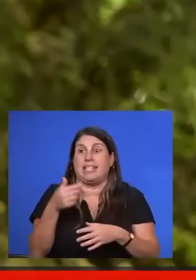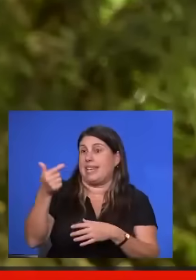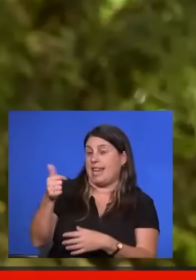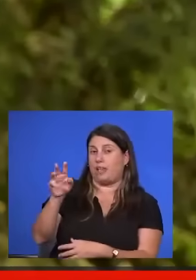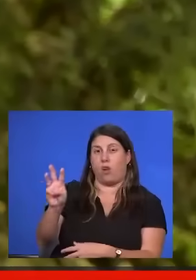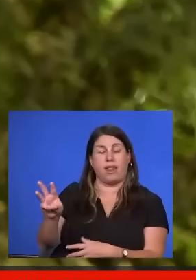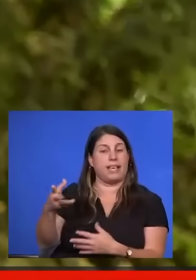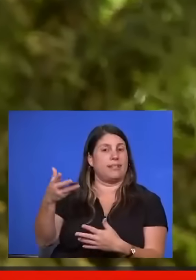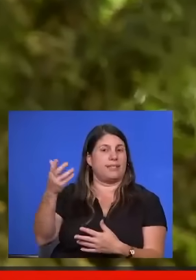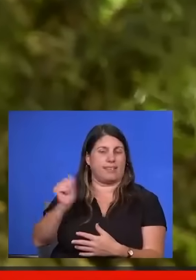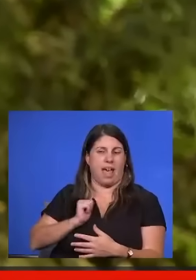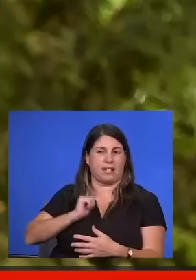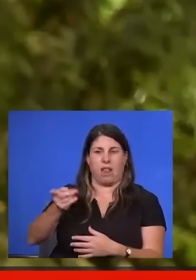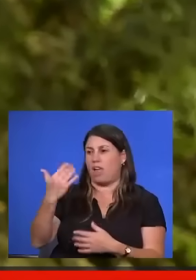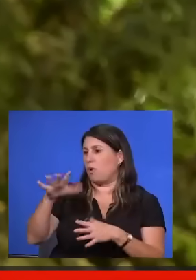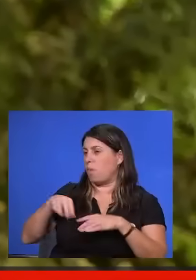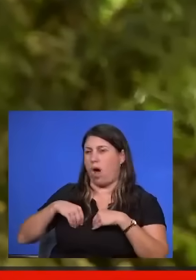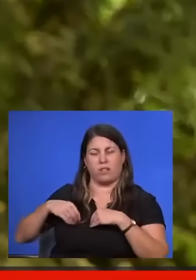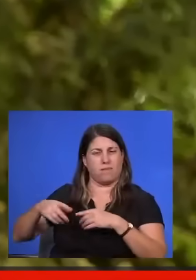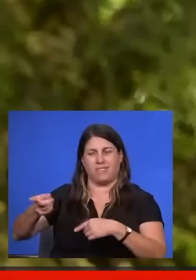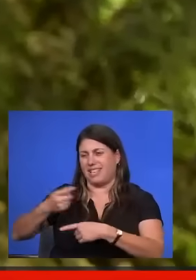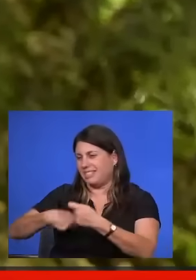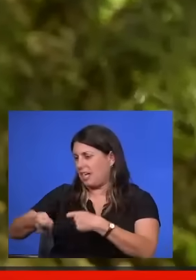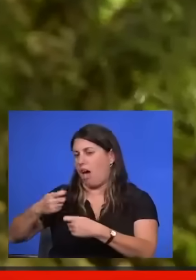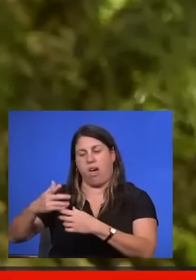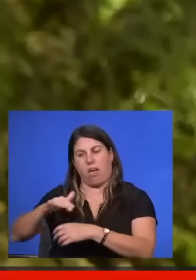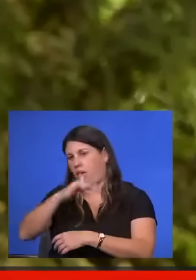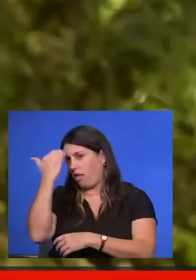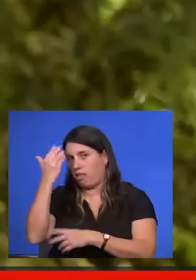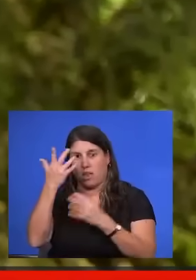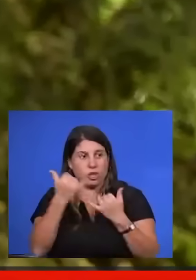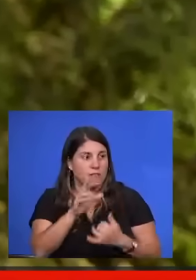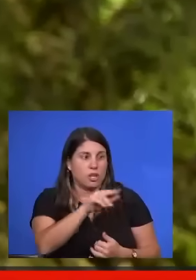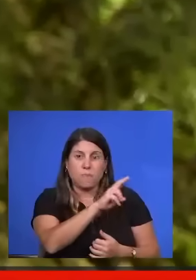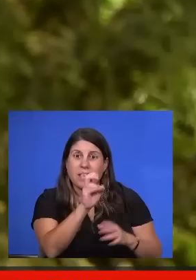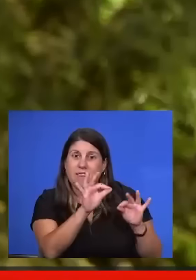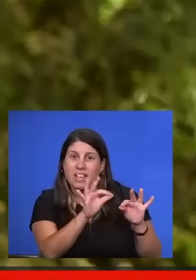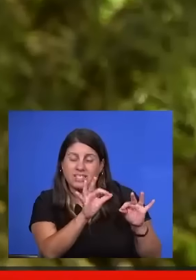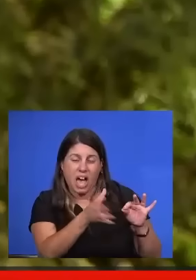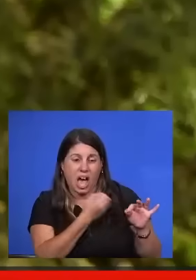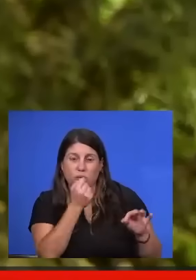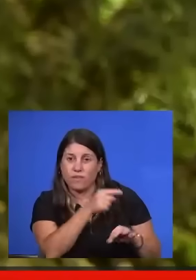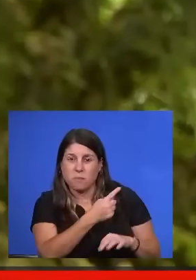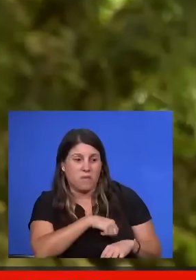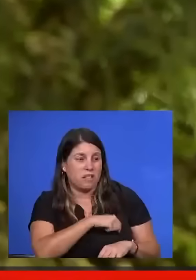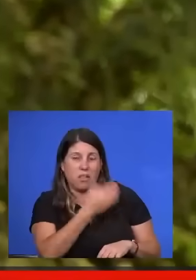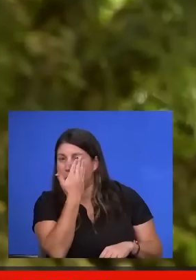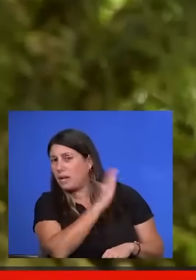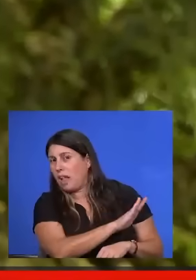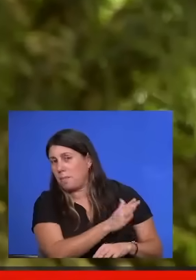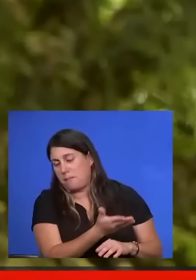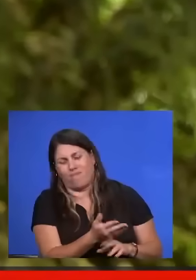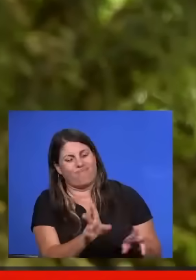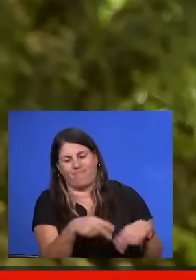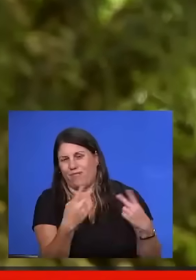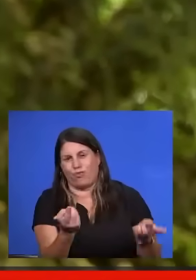היינו מוכנים ללכת לעסקה מפליגה, ועכשיו יש 210 חטופים, ואנחנו פשוט מתעלמים מהעניין הזה, זה לא יקרה.